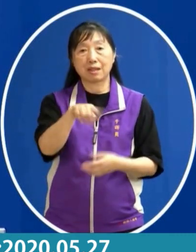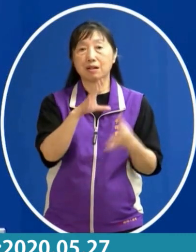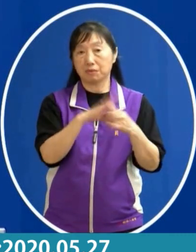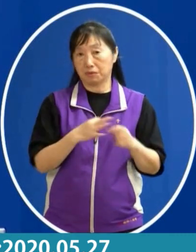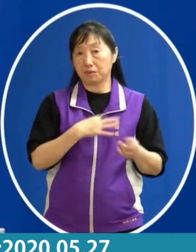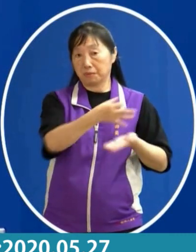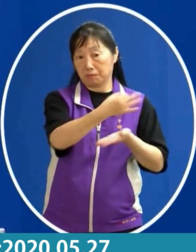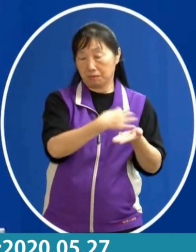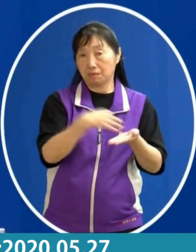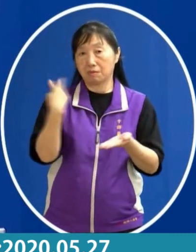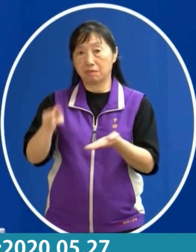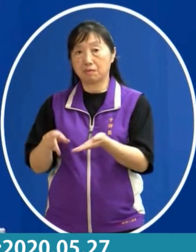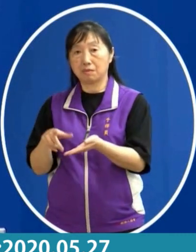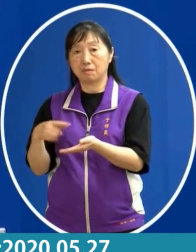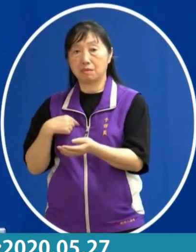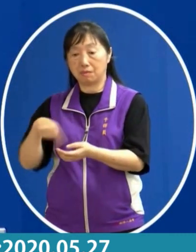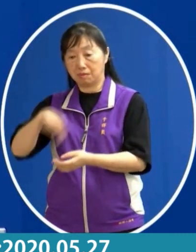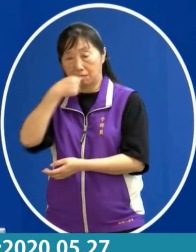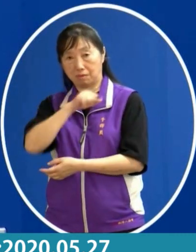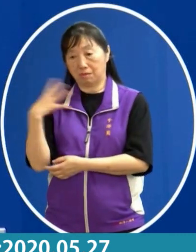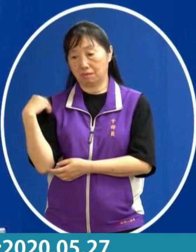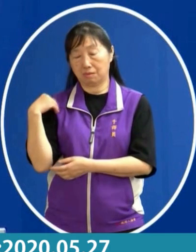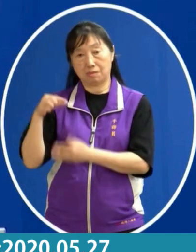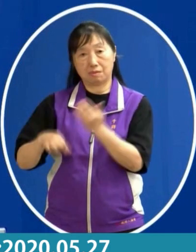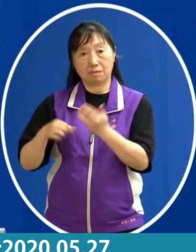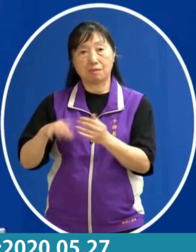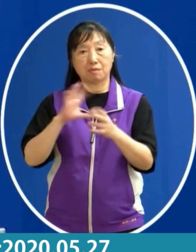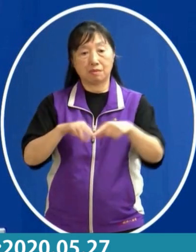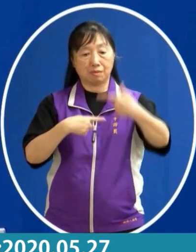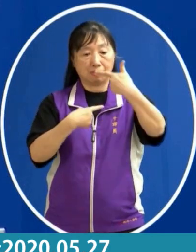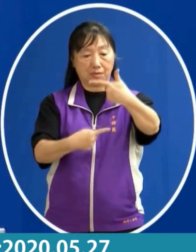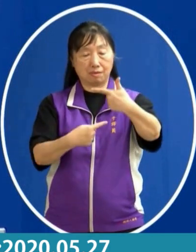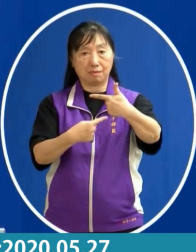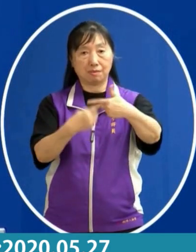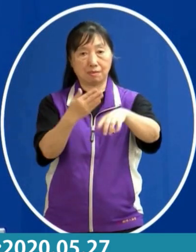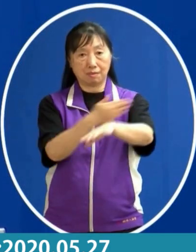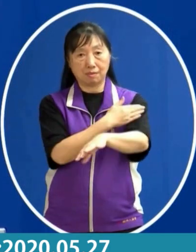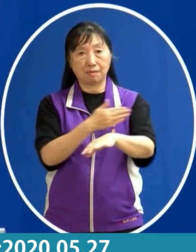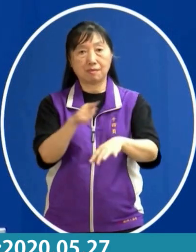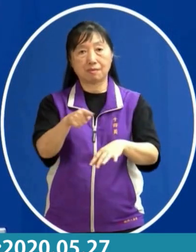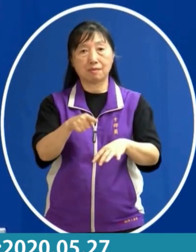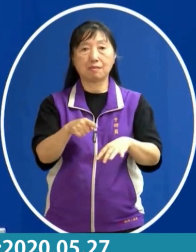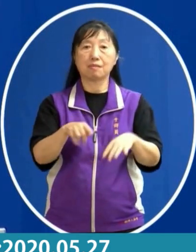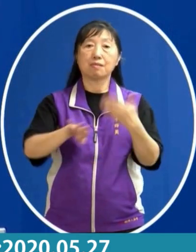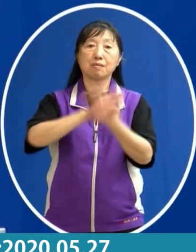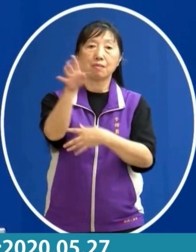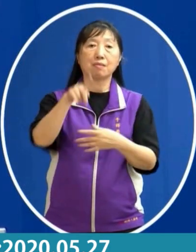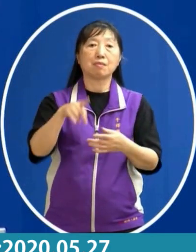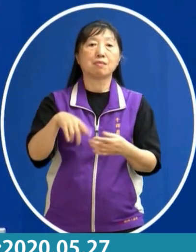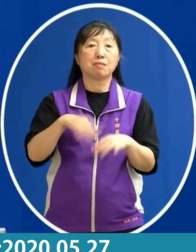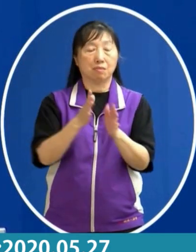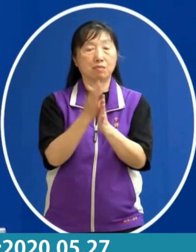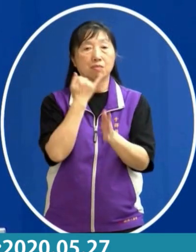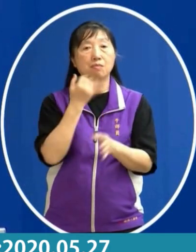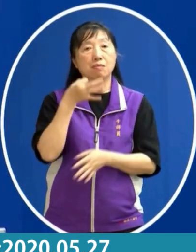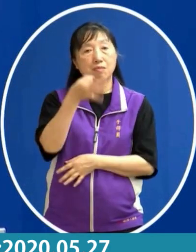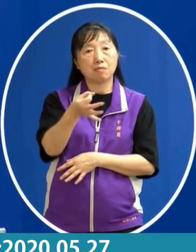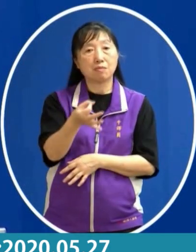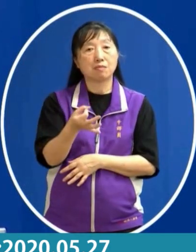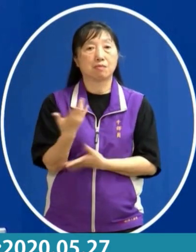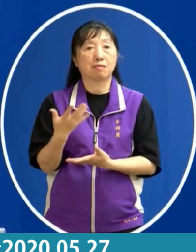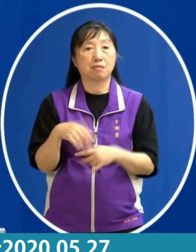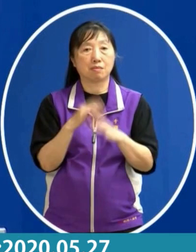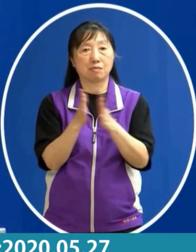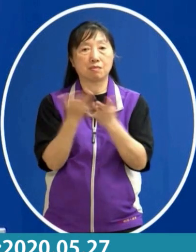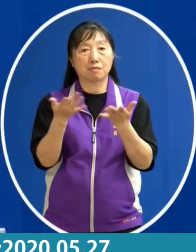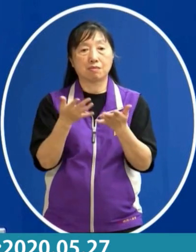开放了以后，6月1号在市面上一般的通路就可以买得到口罩，价格也会回